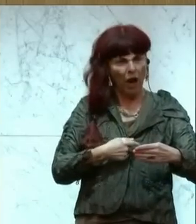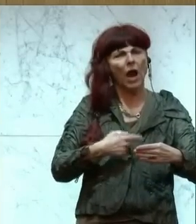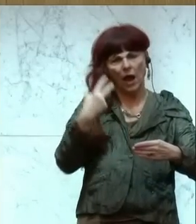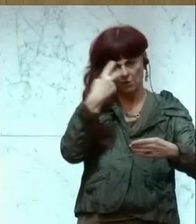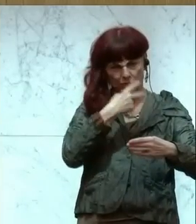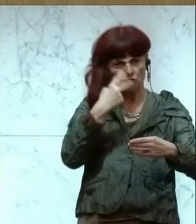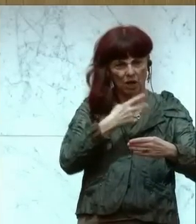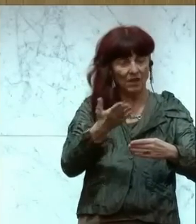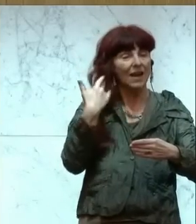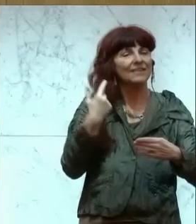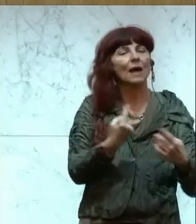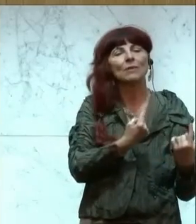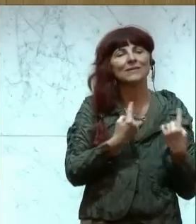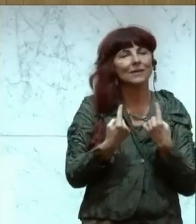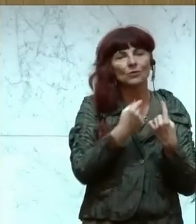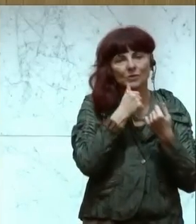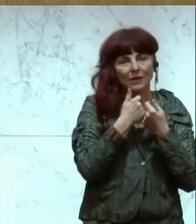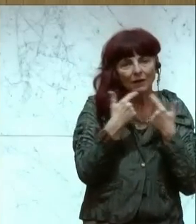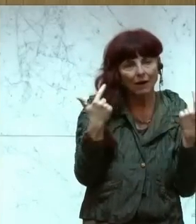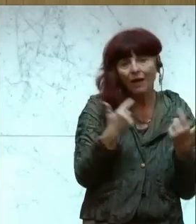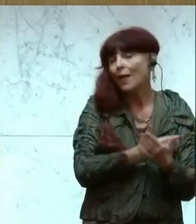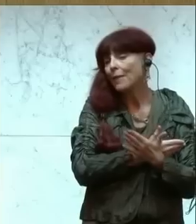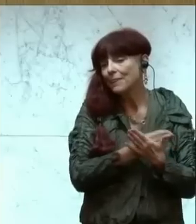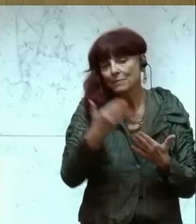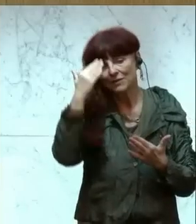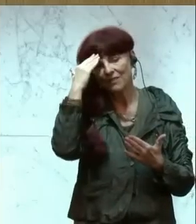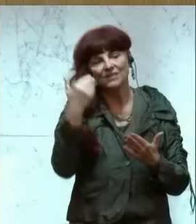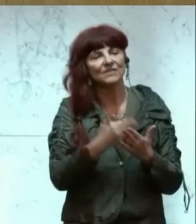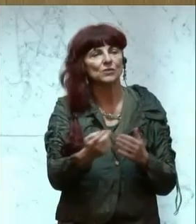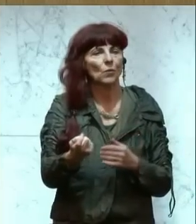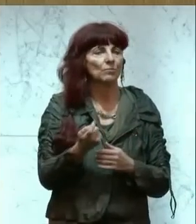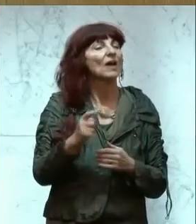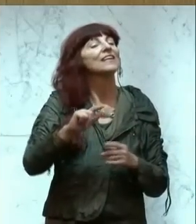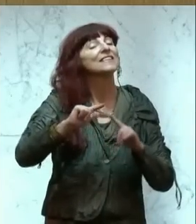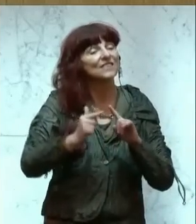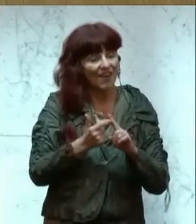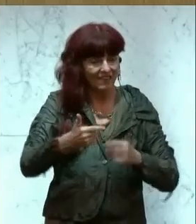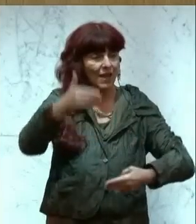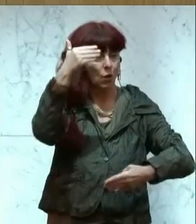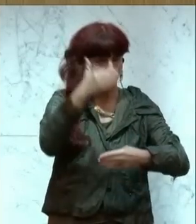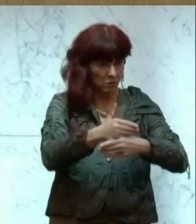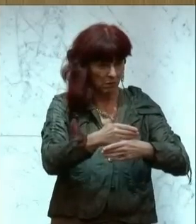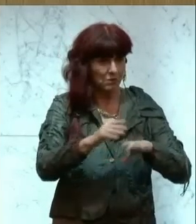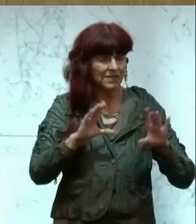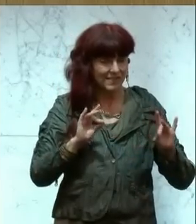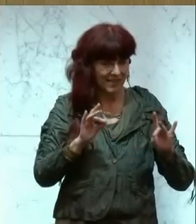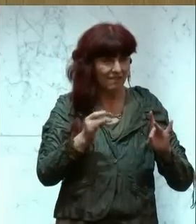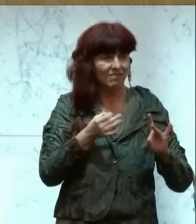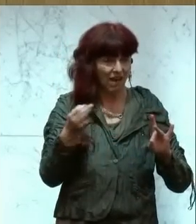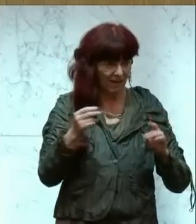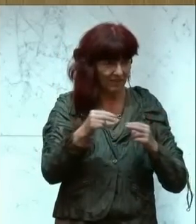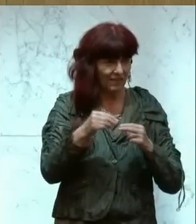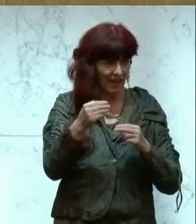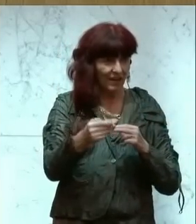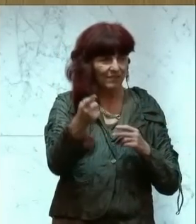in Österreich unsicher war, als niemand wusste, was auf uns zukommt. Nach 10 Tagen, ja,